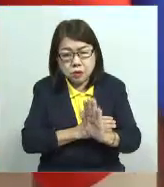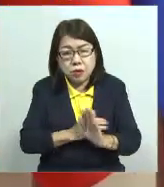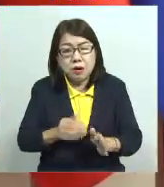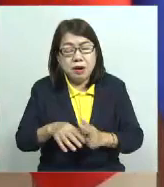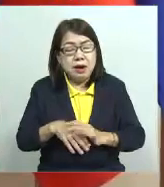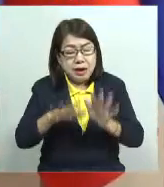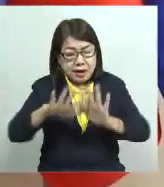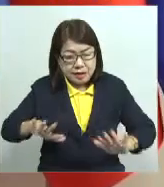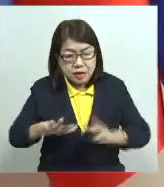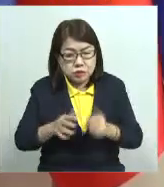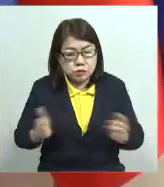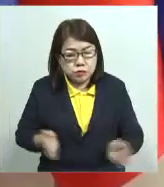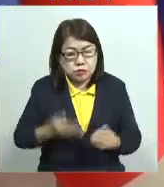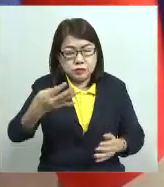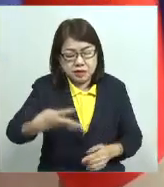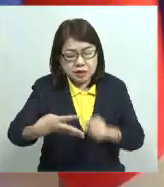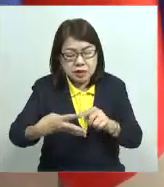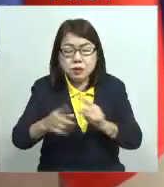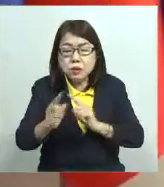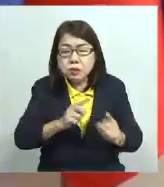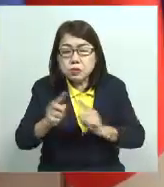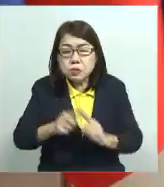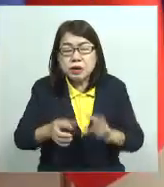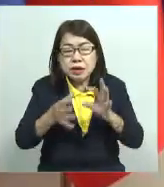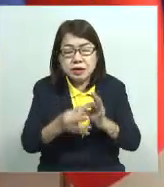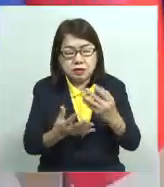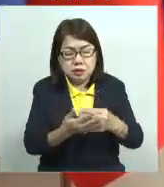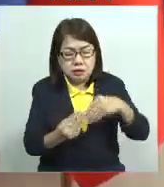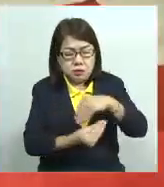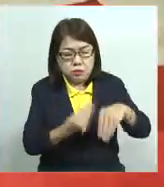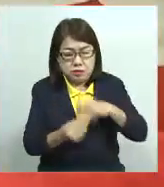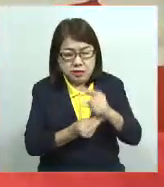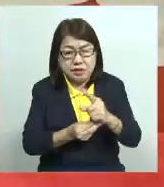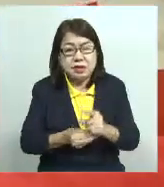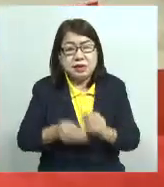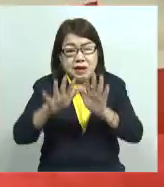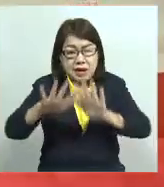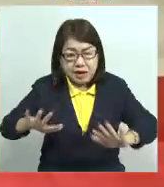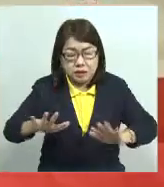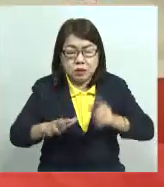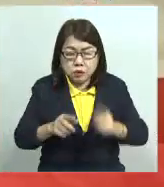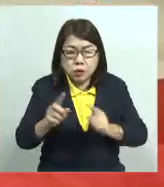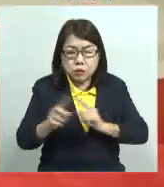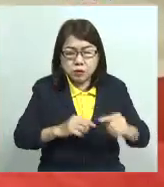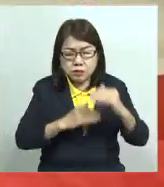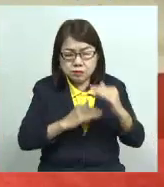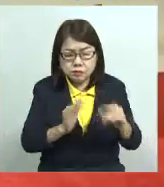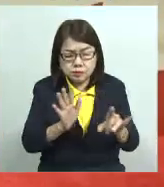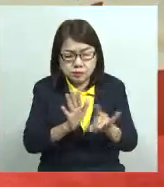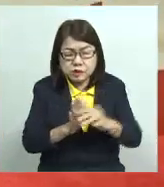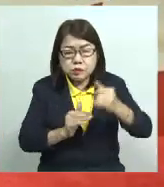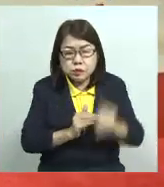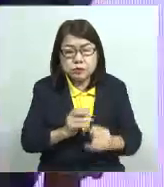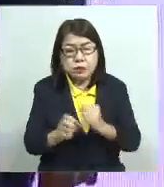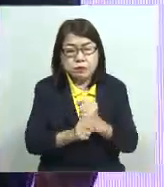4ประเด็นสำคัญคือการเจรจาความตกลงหุ้นส่วนทางเศรษฐกิจระดับภูมิภาคหรือว่าอาเซปให้แล้วเสร็จภายในปีนี้